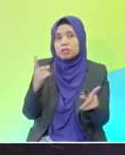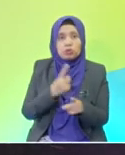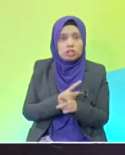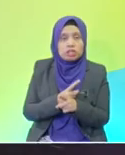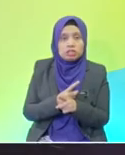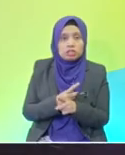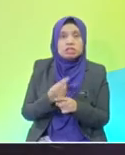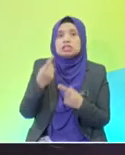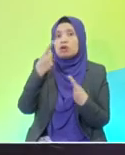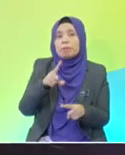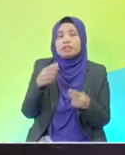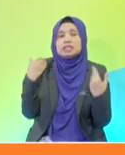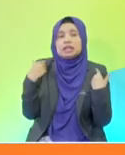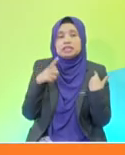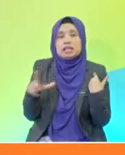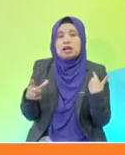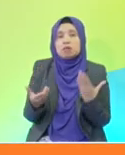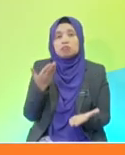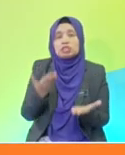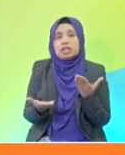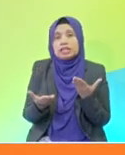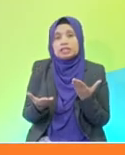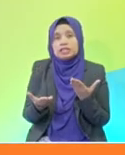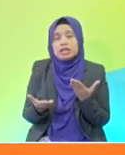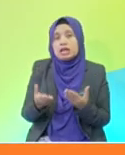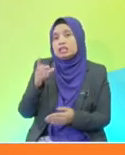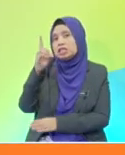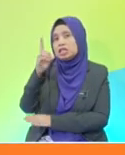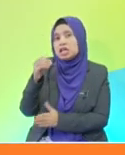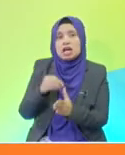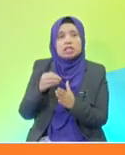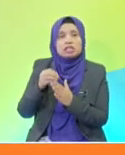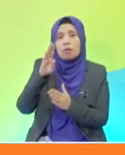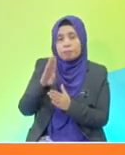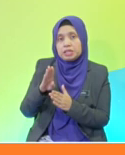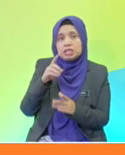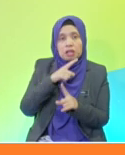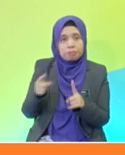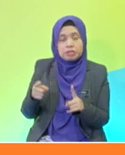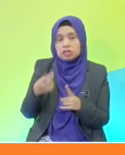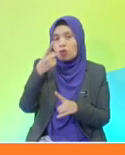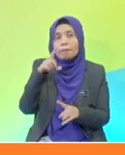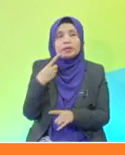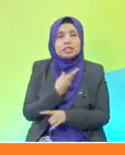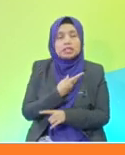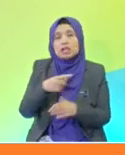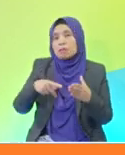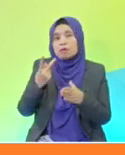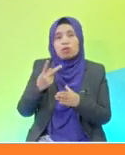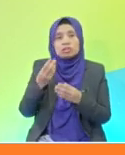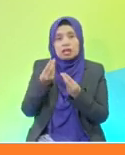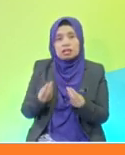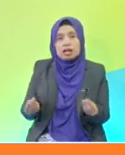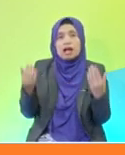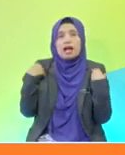adalah mungkin di ataupun di tetapi jawaban kita paling terlihat di sini adalah pengeluaran adalah